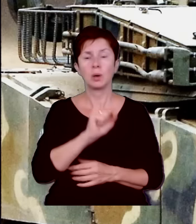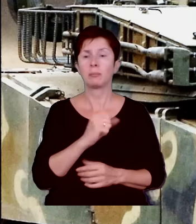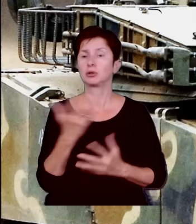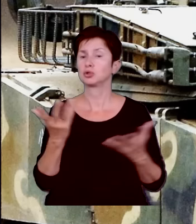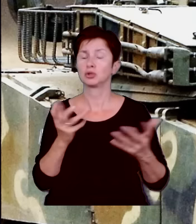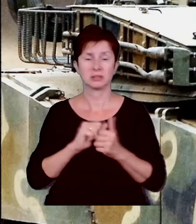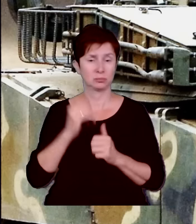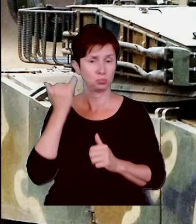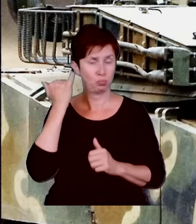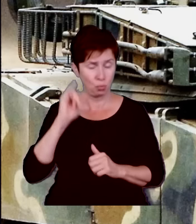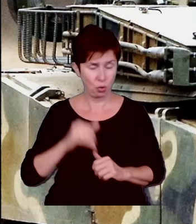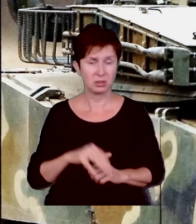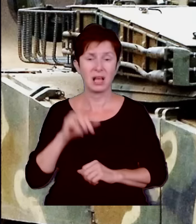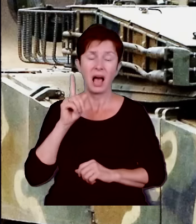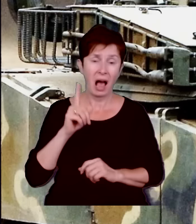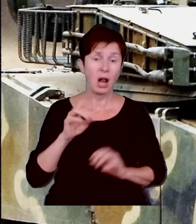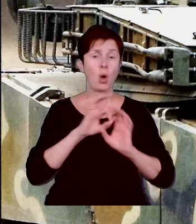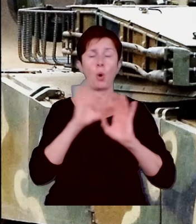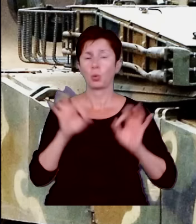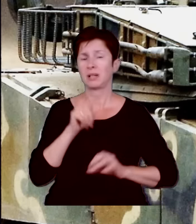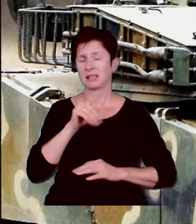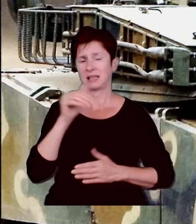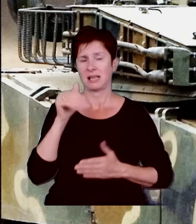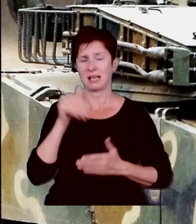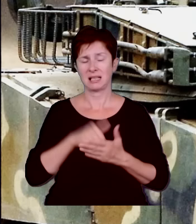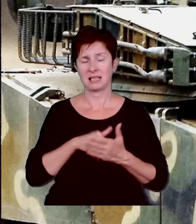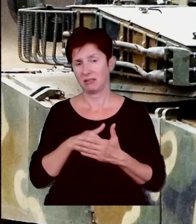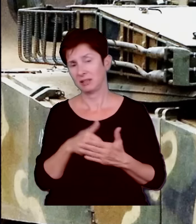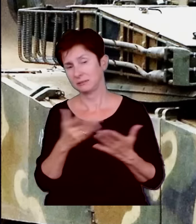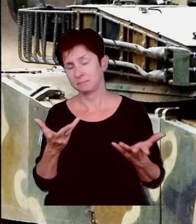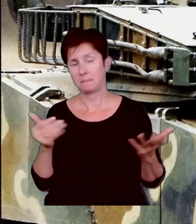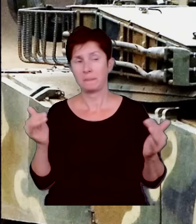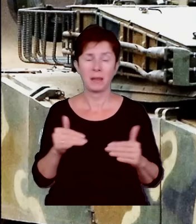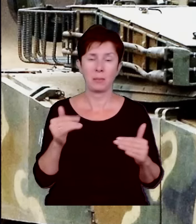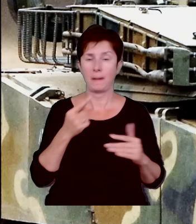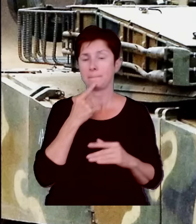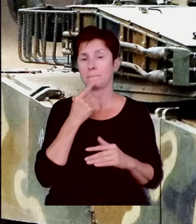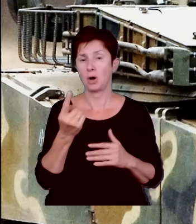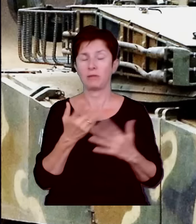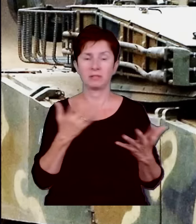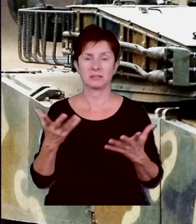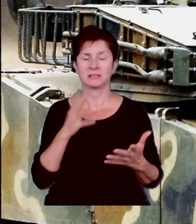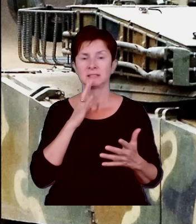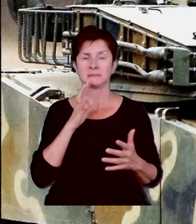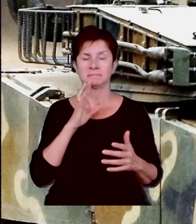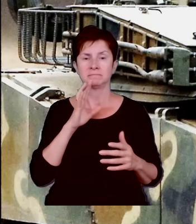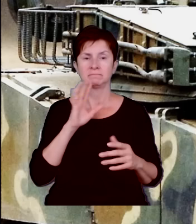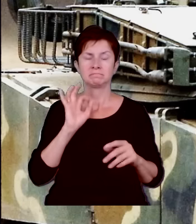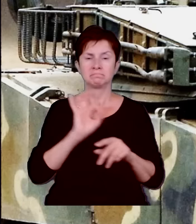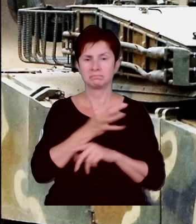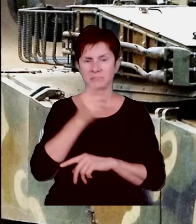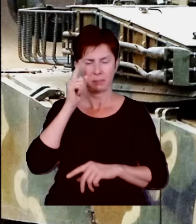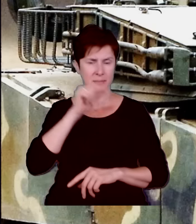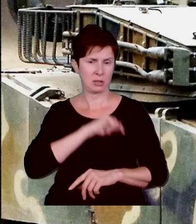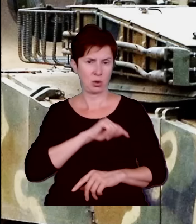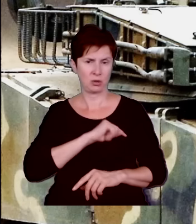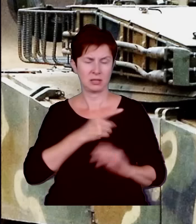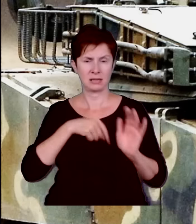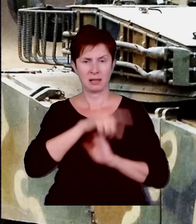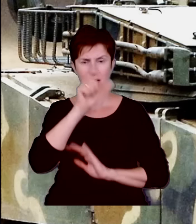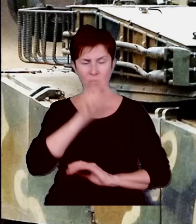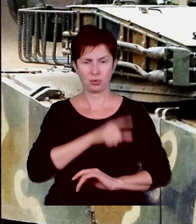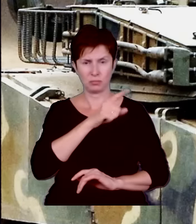wątpliwości że tego typu zachowania mogą mieć charakter bym powiedział presji psychologicznej psychicznej na na na oskarżonym czy